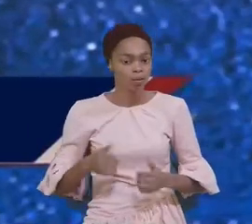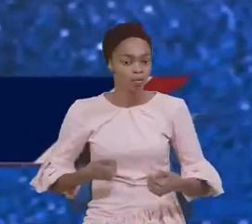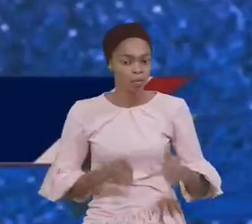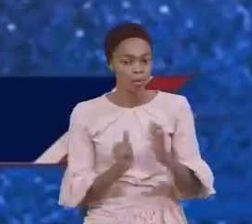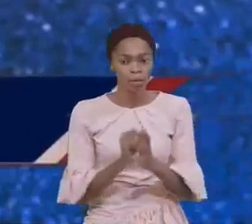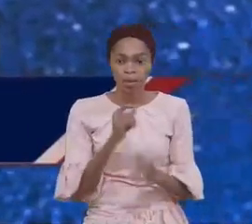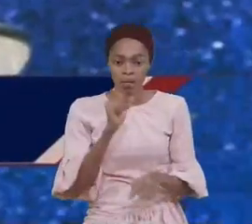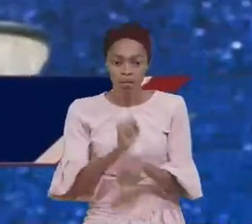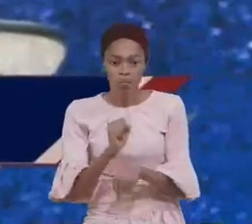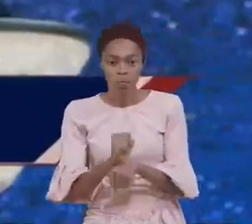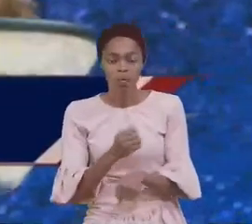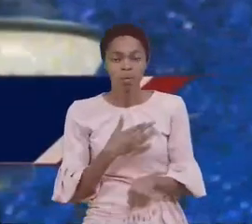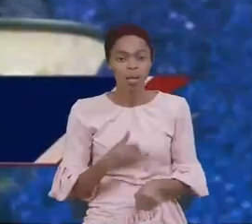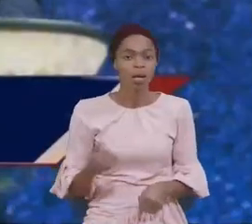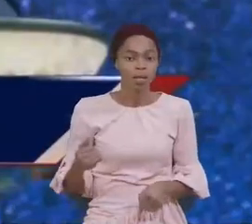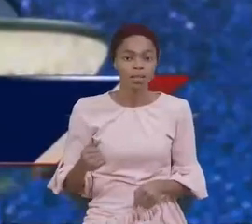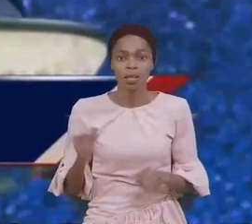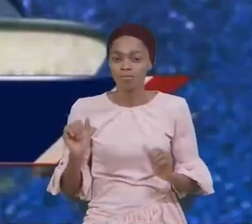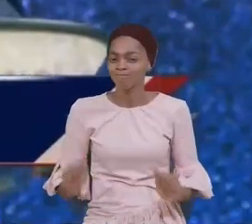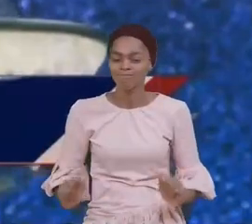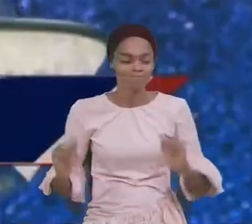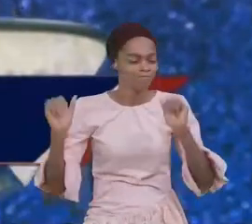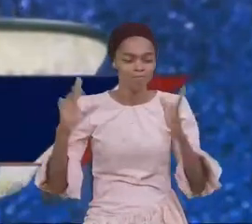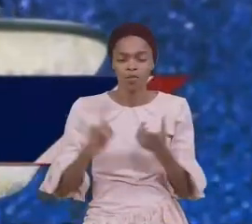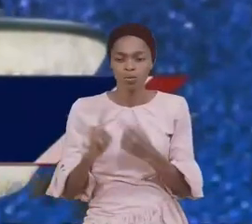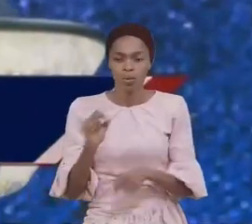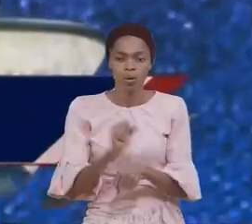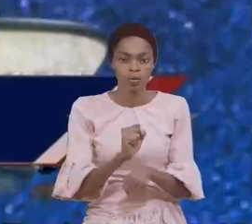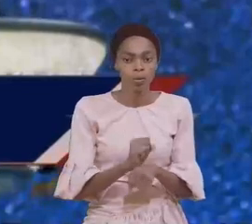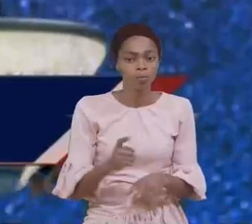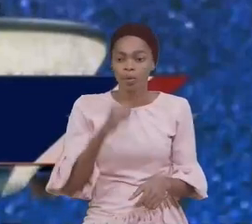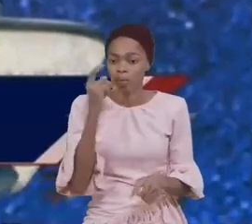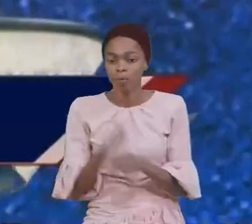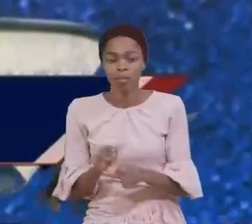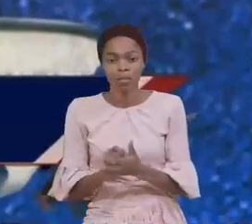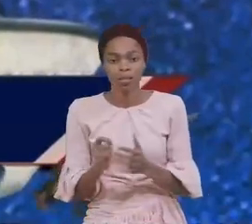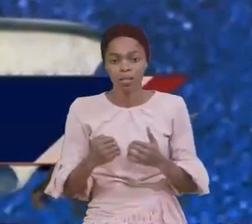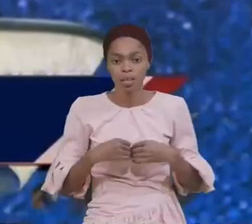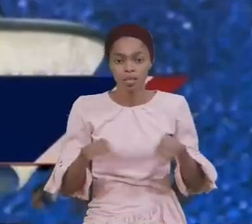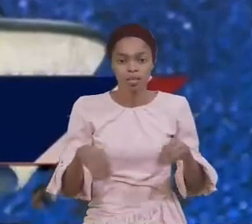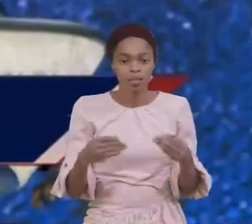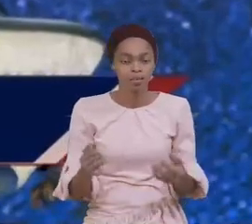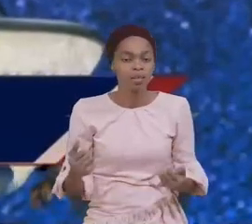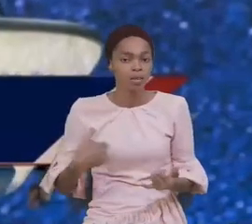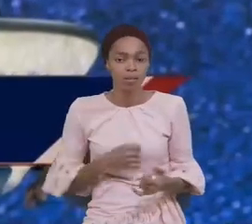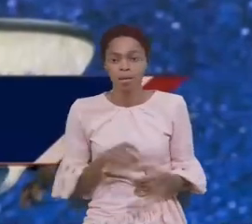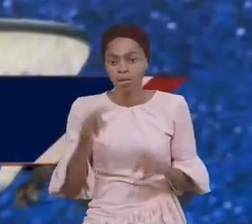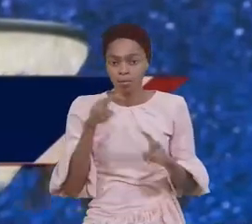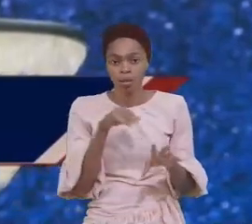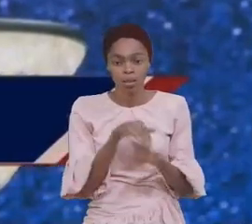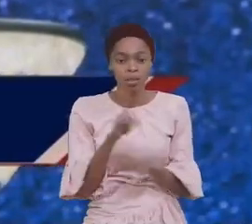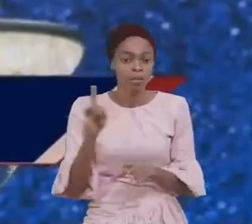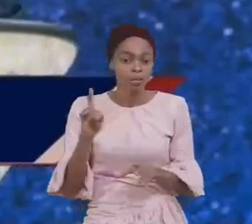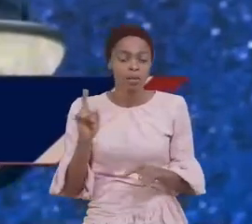on s'est consacré à la commission. La promesse qu'il a donnée, nous allons voir le plan et la